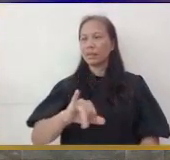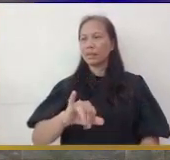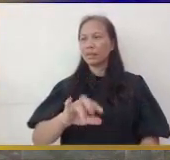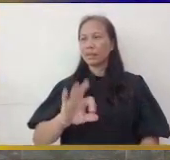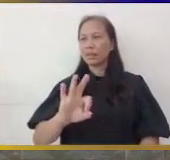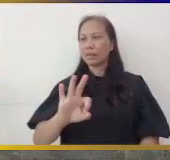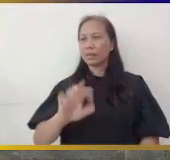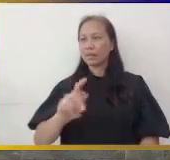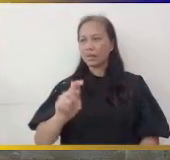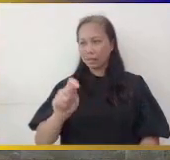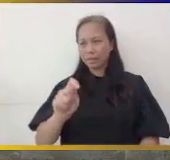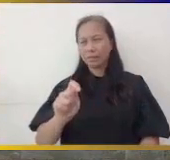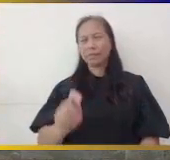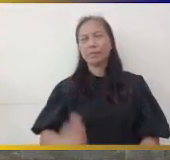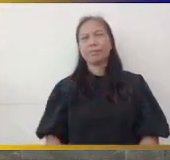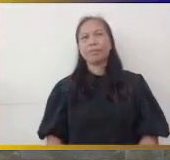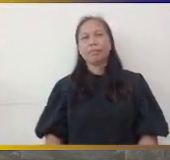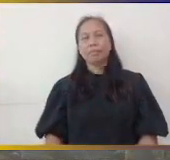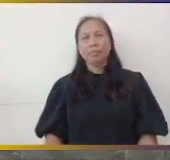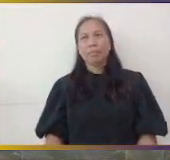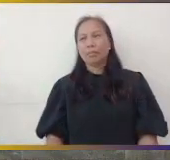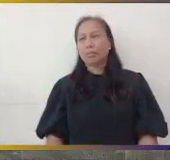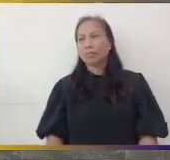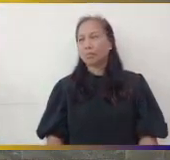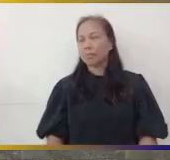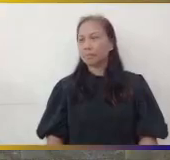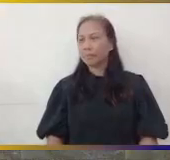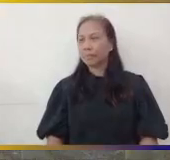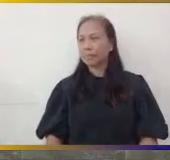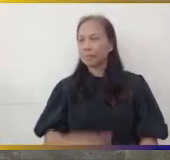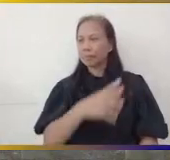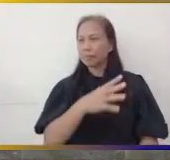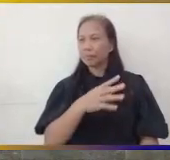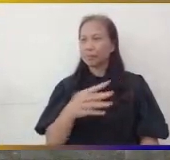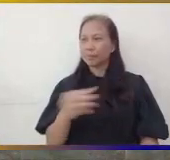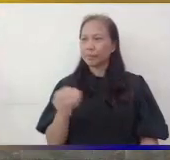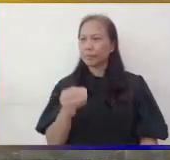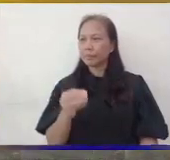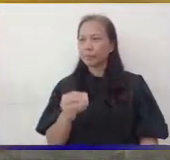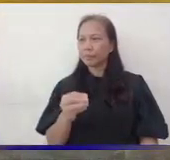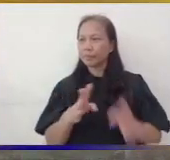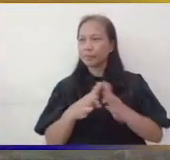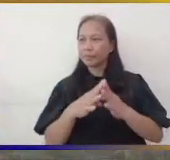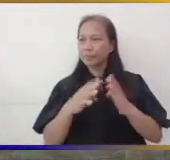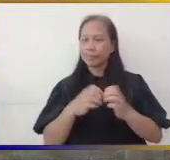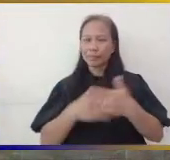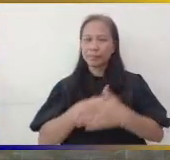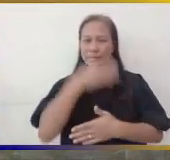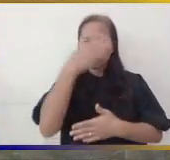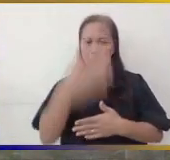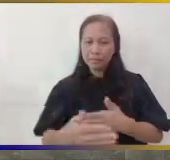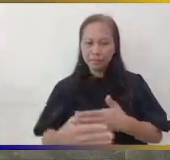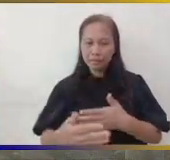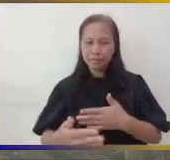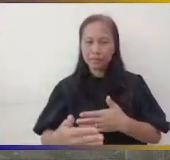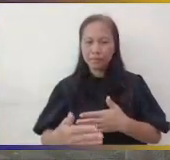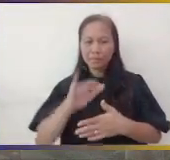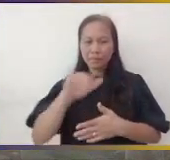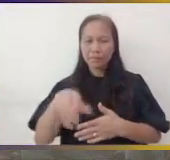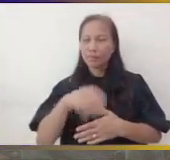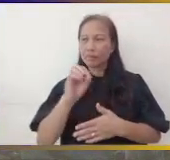nagngangalang Swift Okay River Swift and even after na sinunog po ito si John